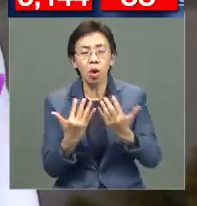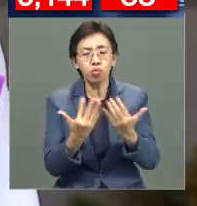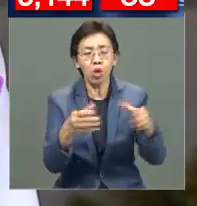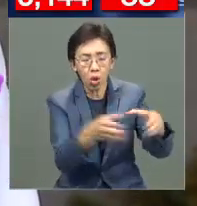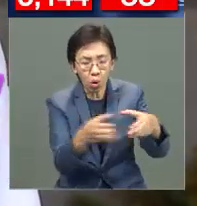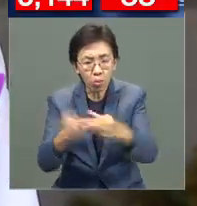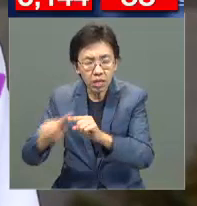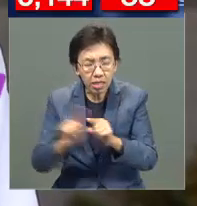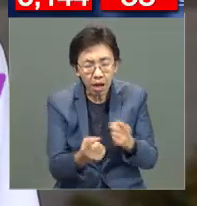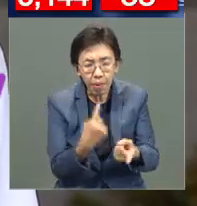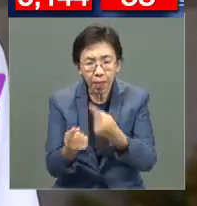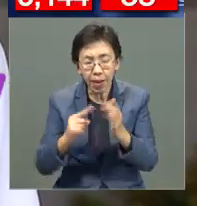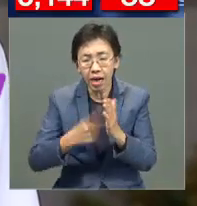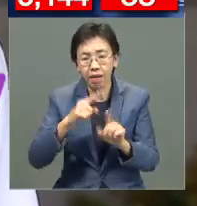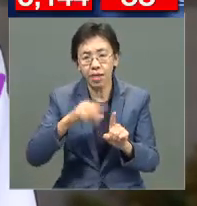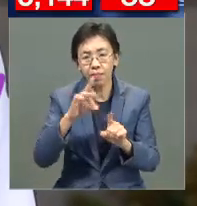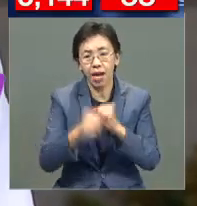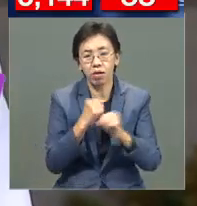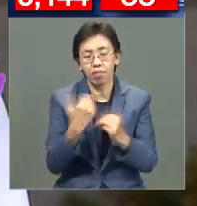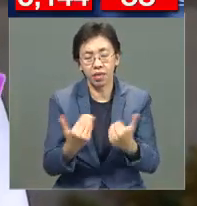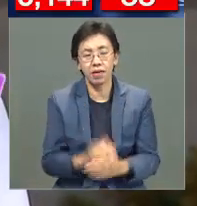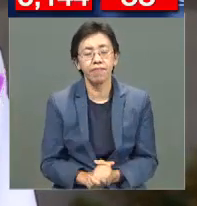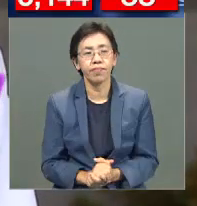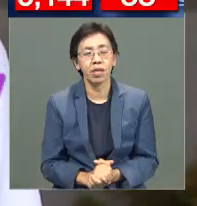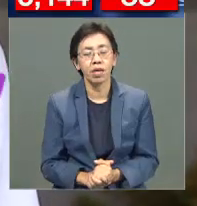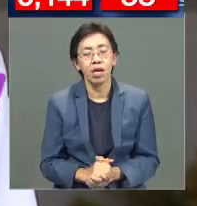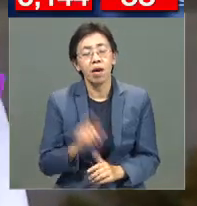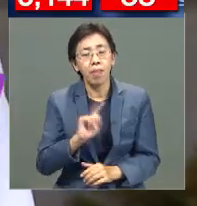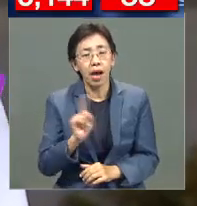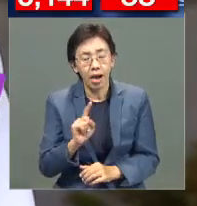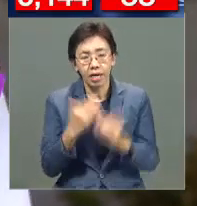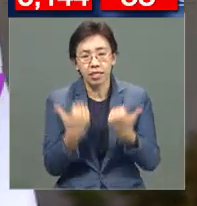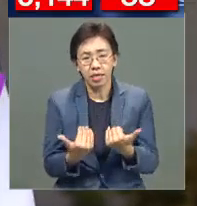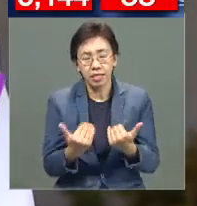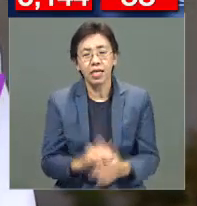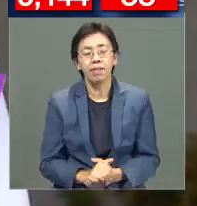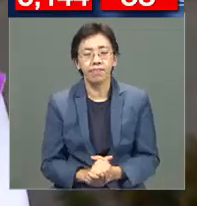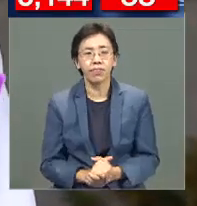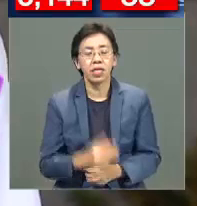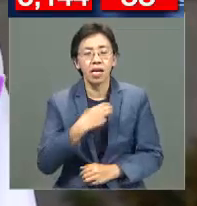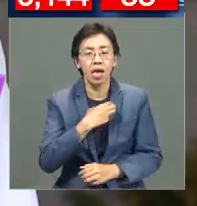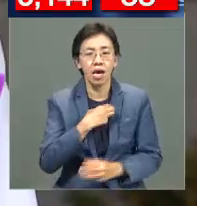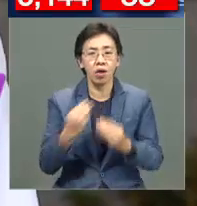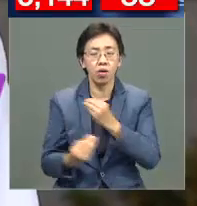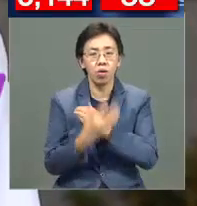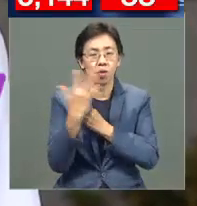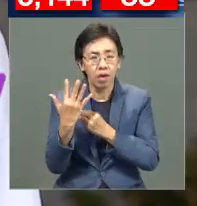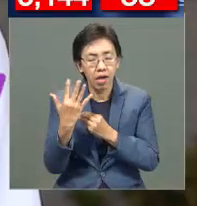กลุ่มต่างๆเริ่มในเดือนสิงหาคมนี้เลยนะครับโดยจะหาโอกาสไปรับฟังด้วยตัวเองในบางเวที